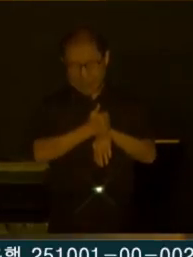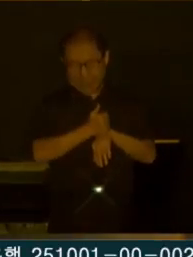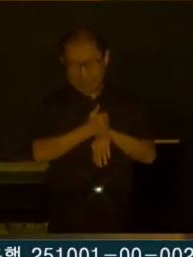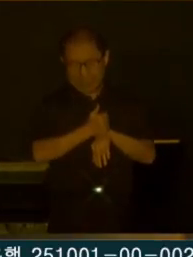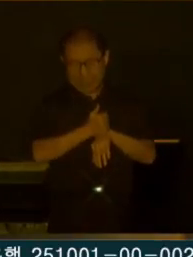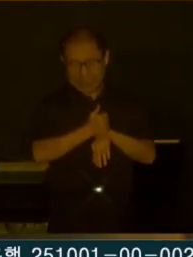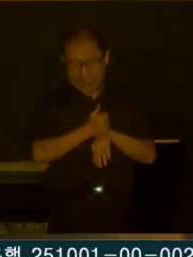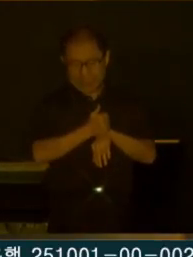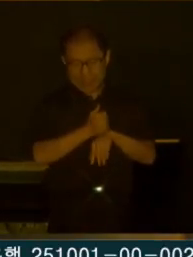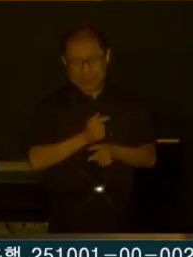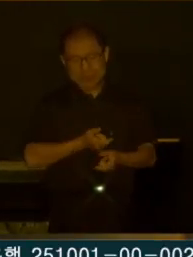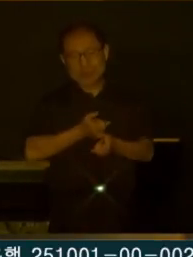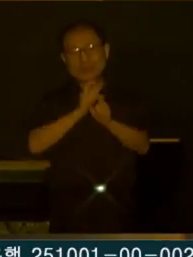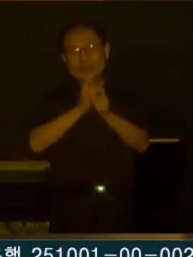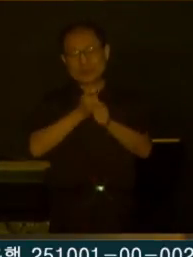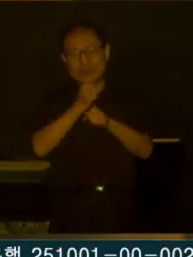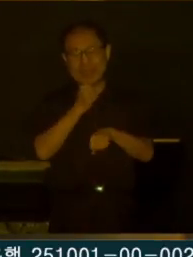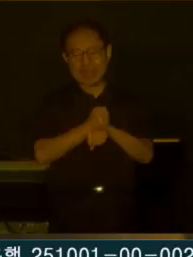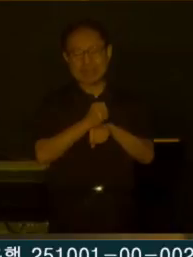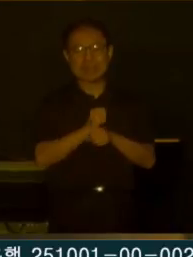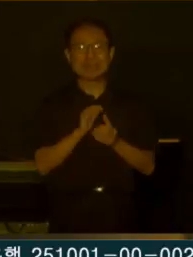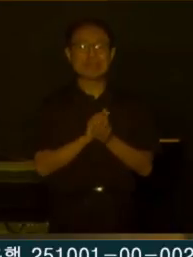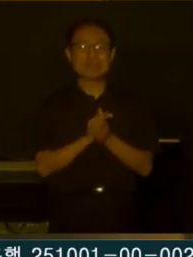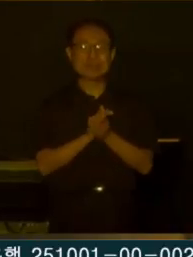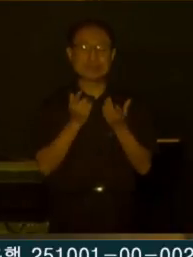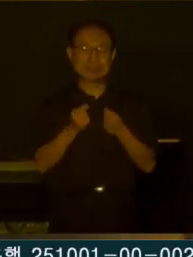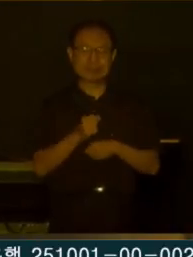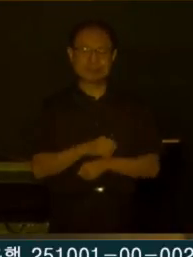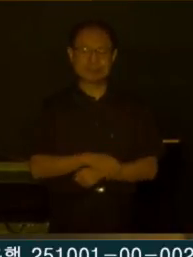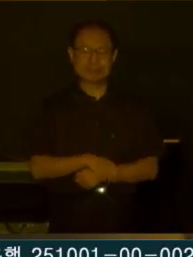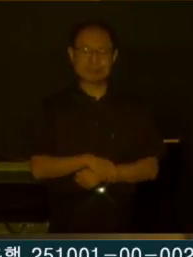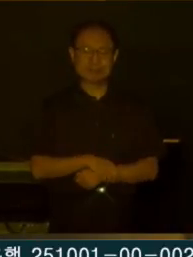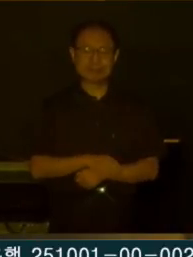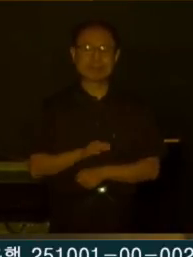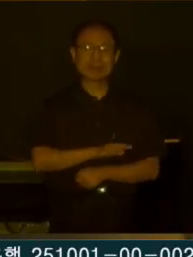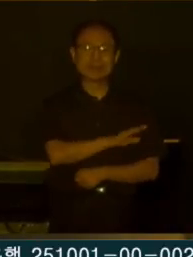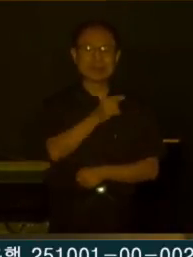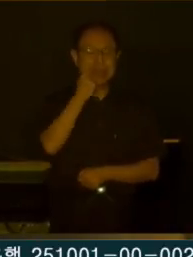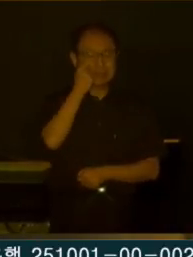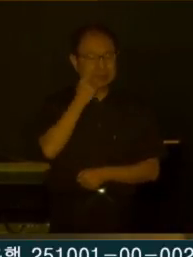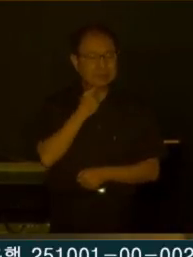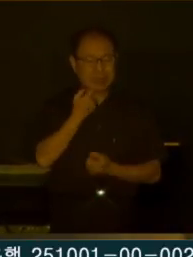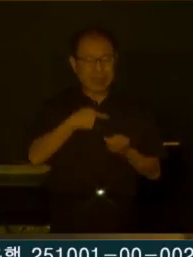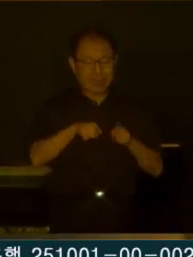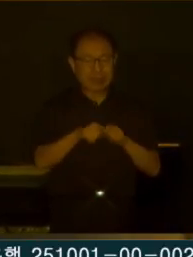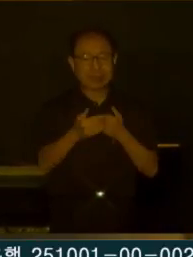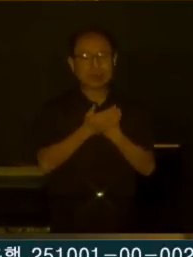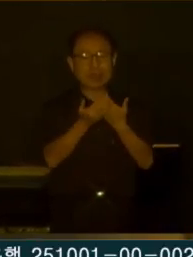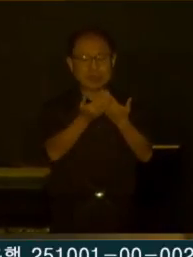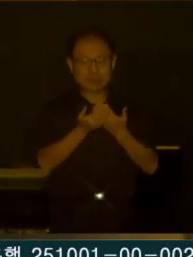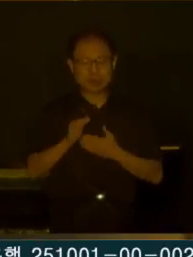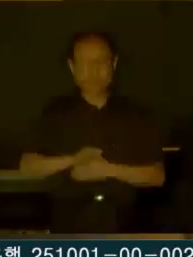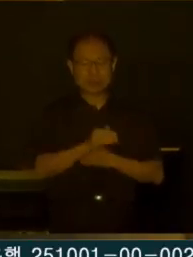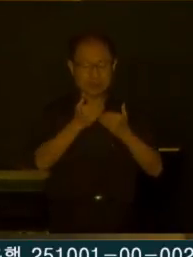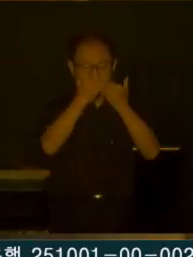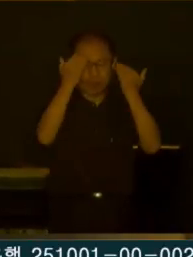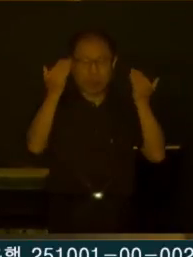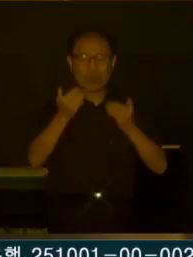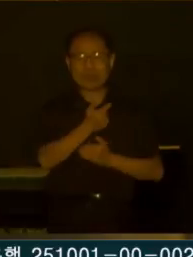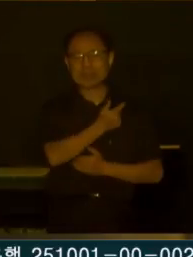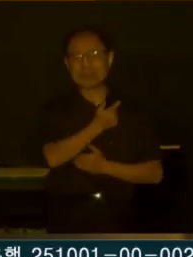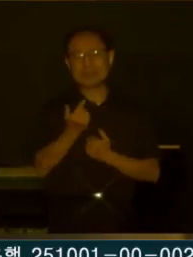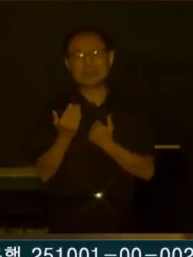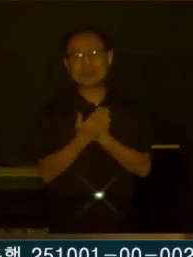즐겁게 술잔을 기울였던 친구들이었습니다. 우리의 슬픔에 함께해 주었고, 우리 모두에게